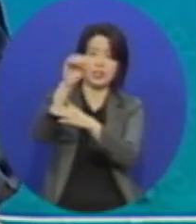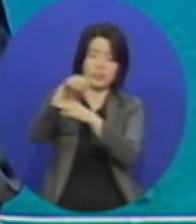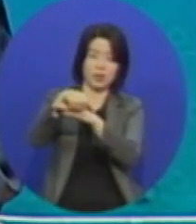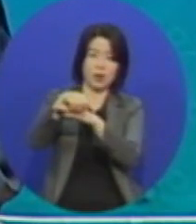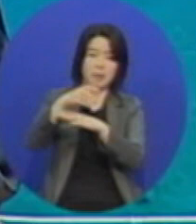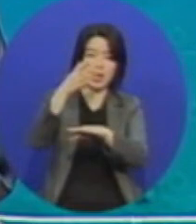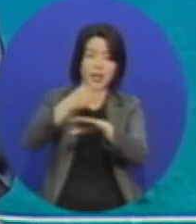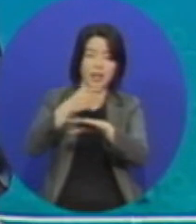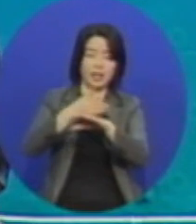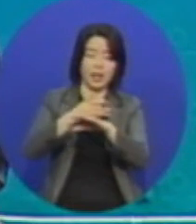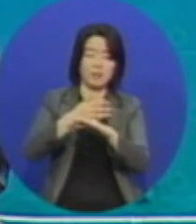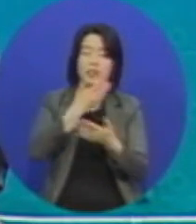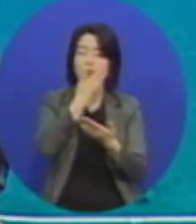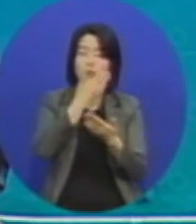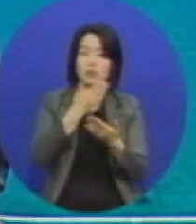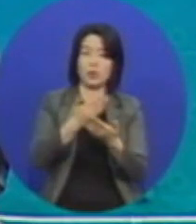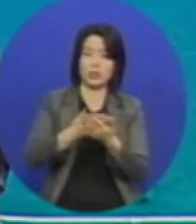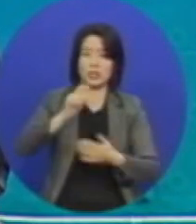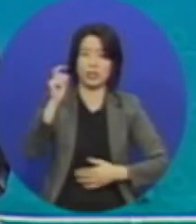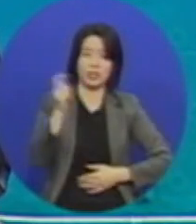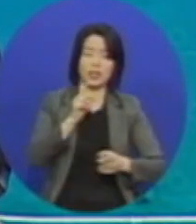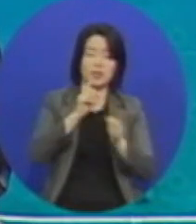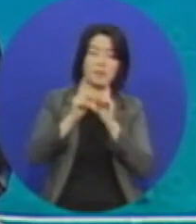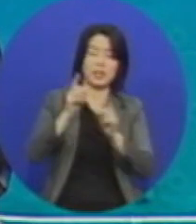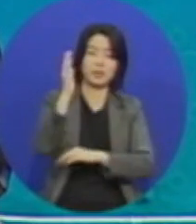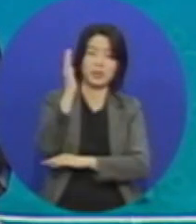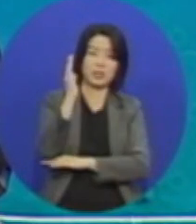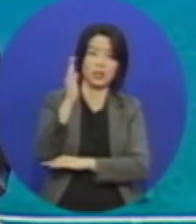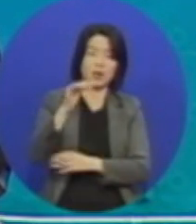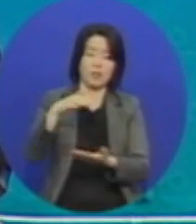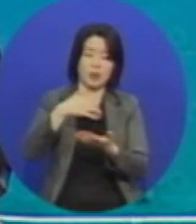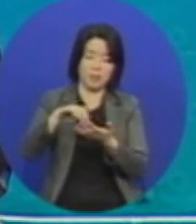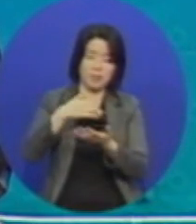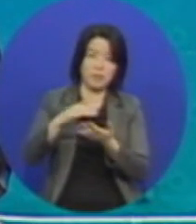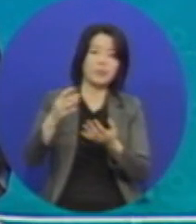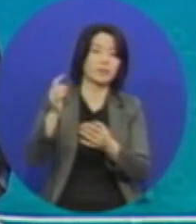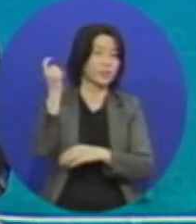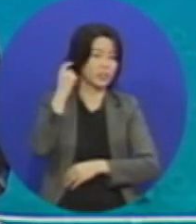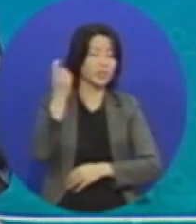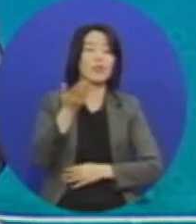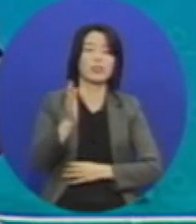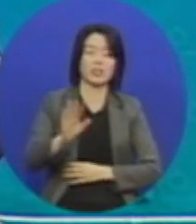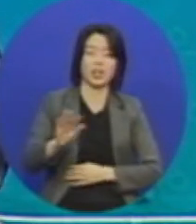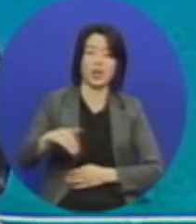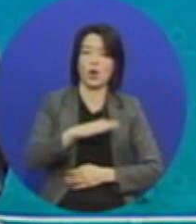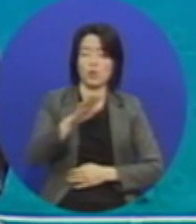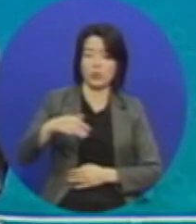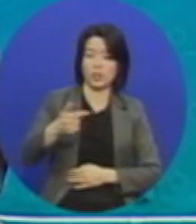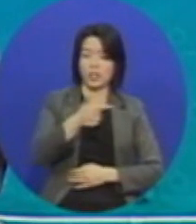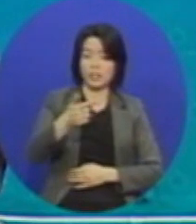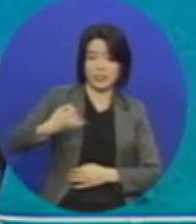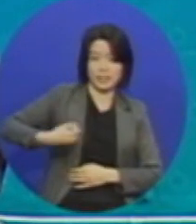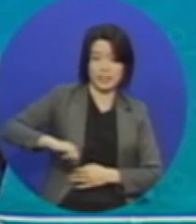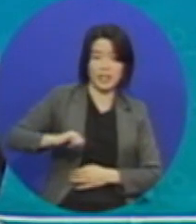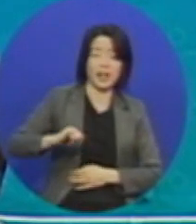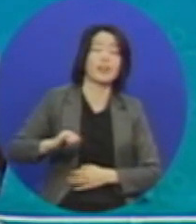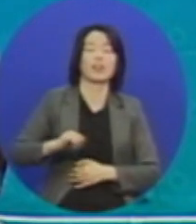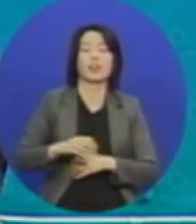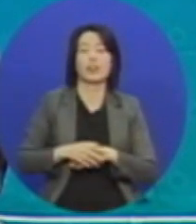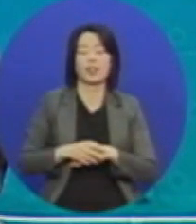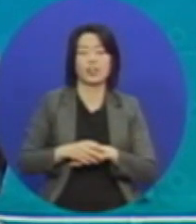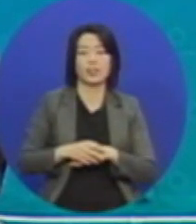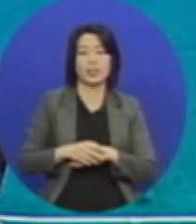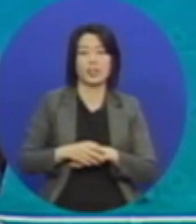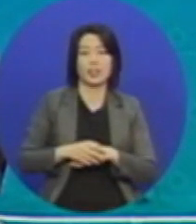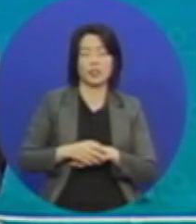감사의 중요성을 강조하시는 설교를 수차 들었는데 우리 큰딸 아이더 그 말씀대로